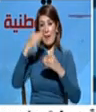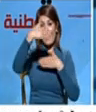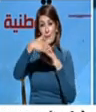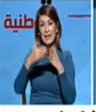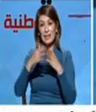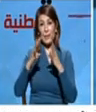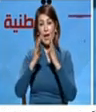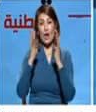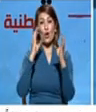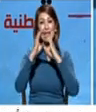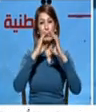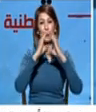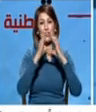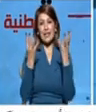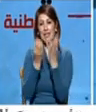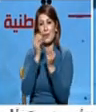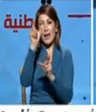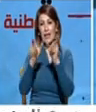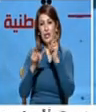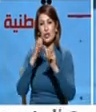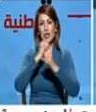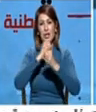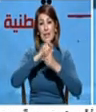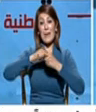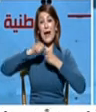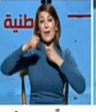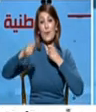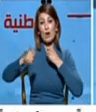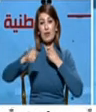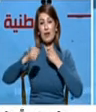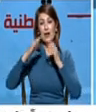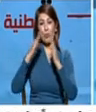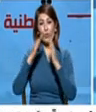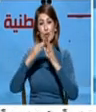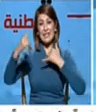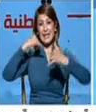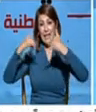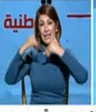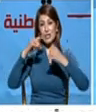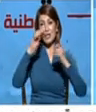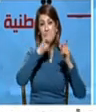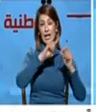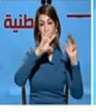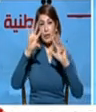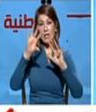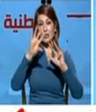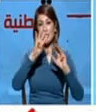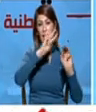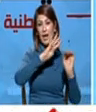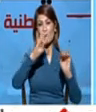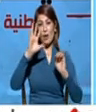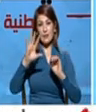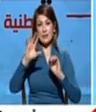مستوى الوزاره انه يخدم اه يتصلوا بها على رقم ثمنطاش اربعه وخمسين وين